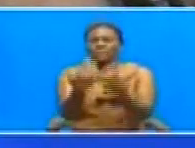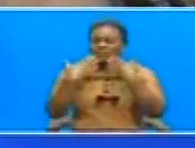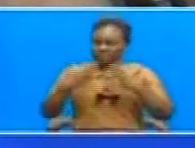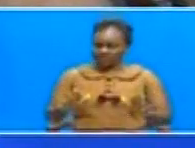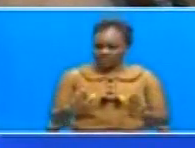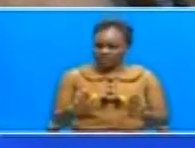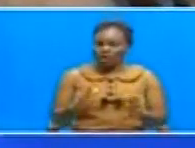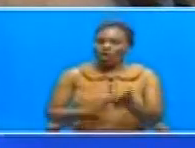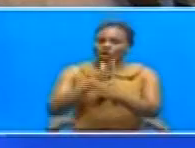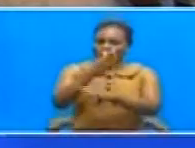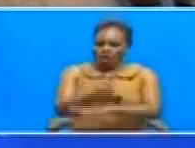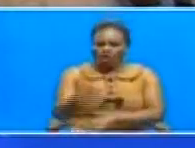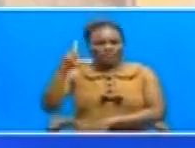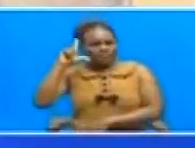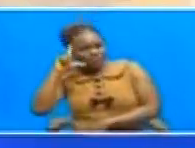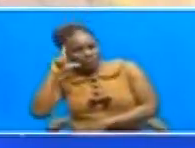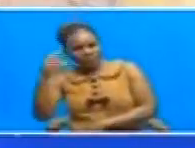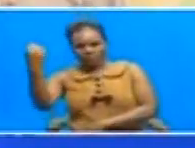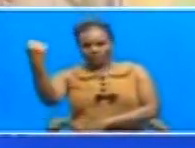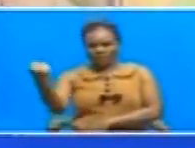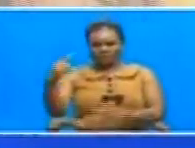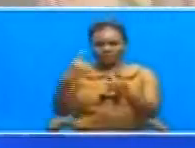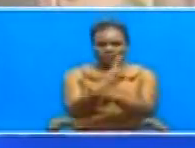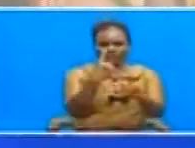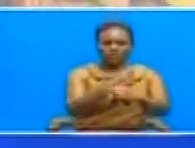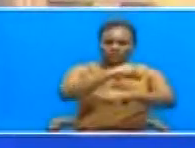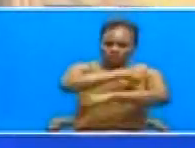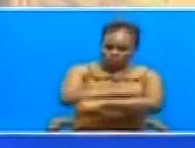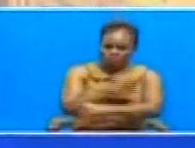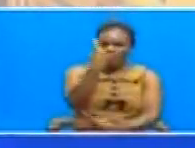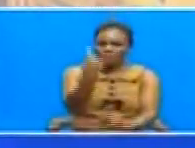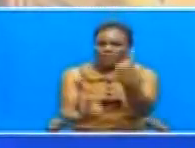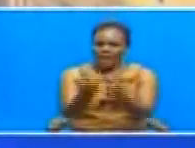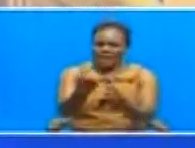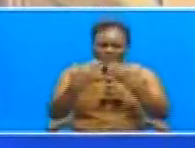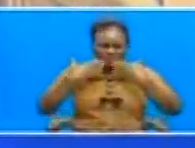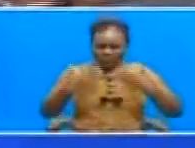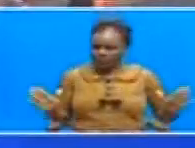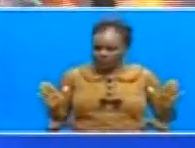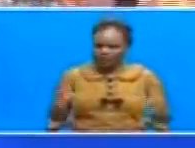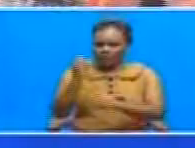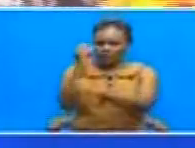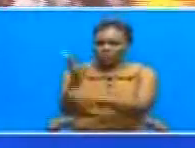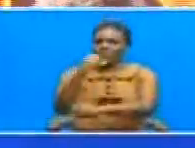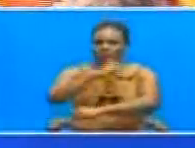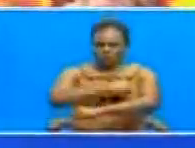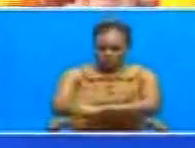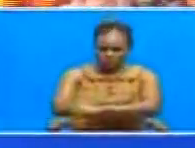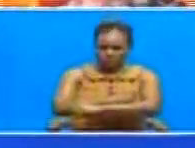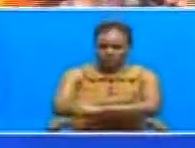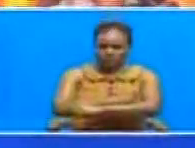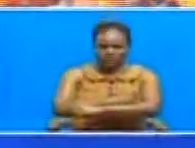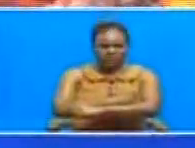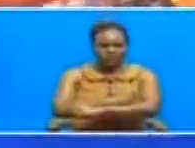ni baada ya zaidi ya mabweni matatu katika shule tatu tofauti kuteketezwa moto hadi kuisha. Shule ya upili Chumani, shule ya